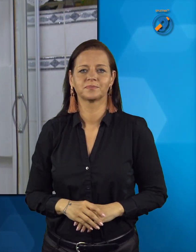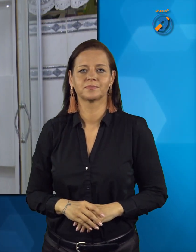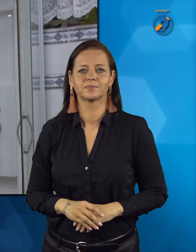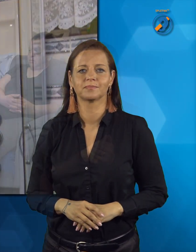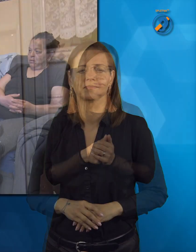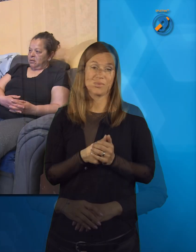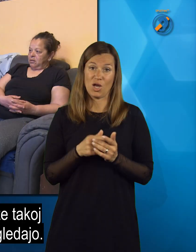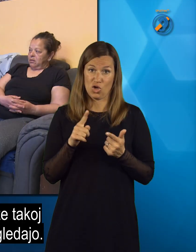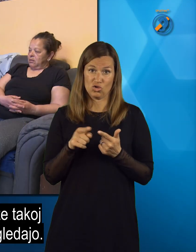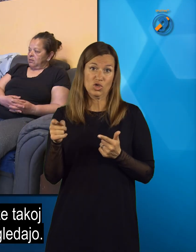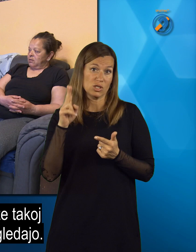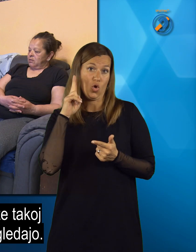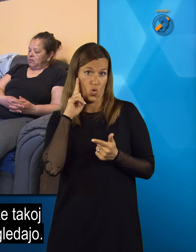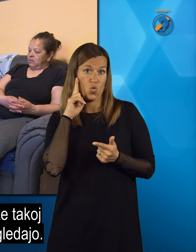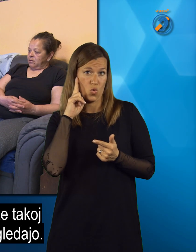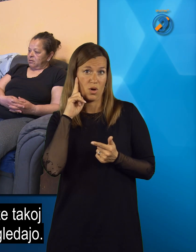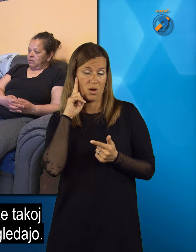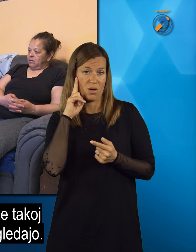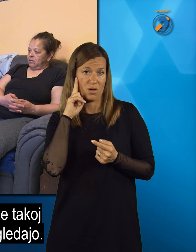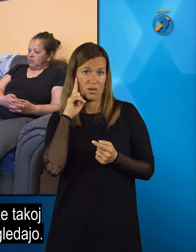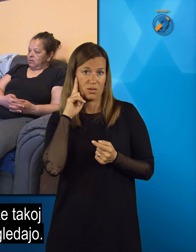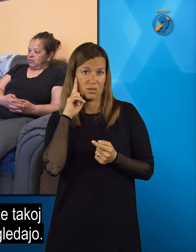spletna.tv/afna-gns.si. Če si gluhonem, ne,